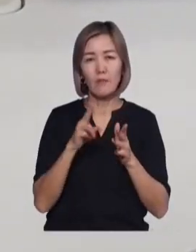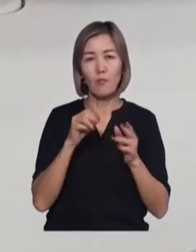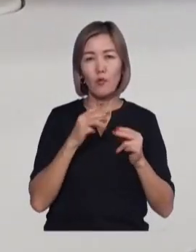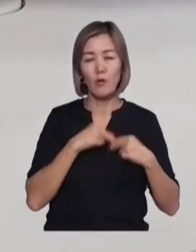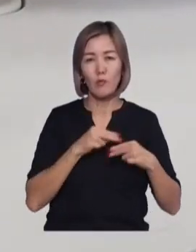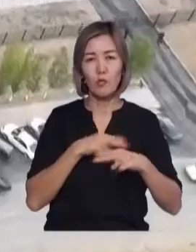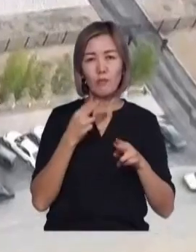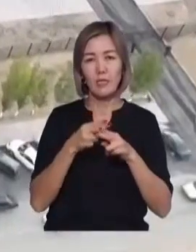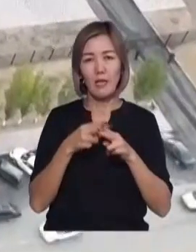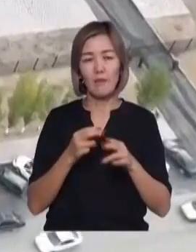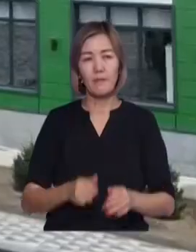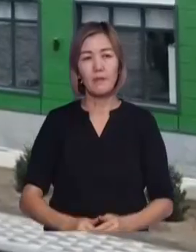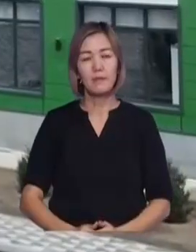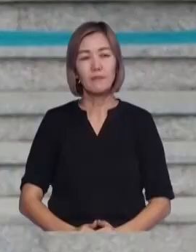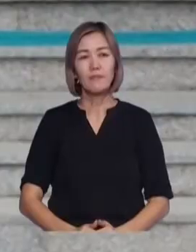с металлом.